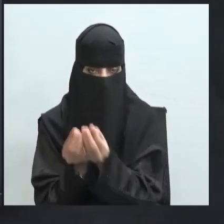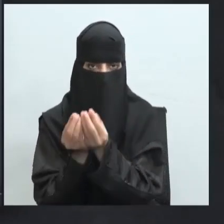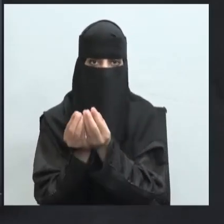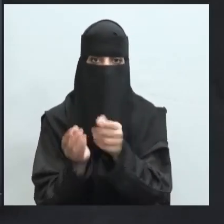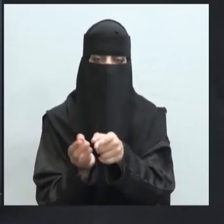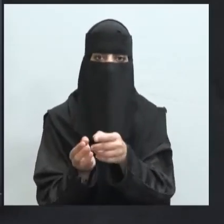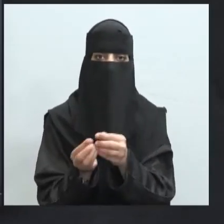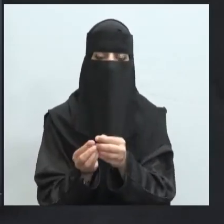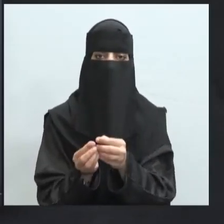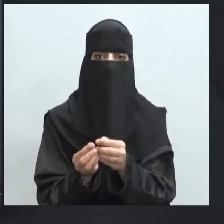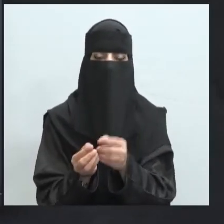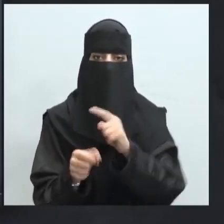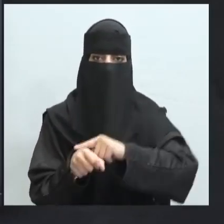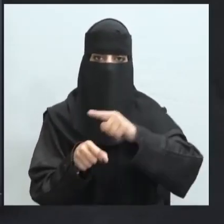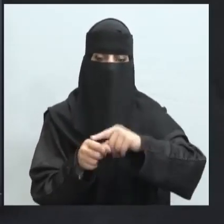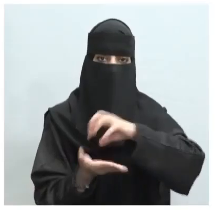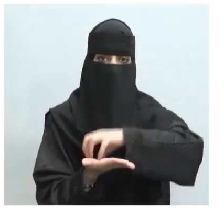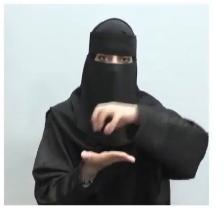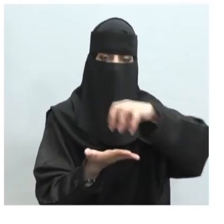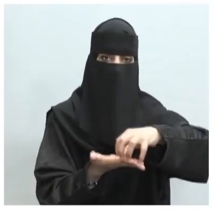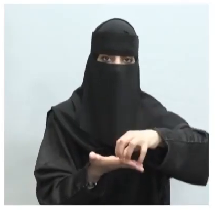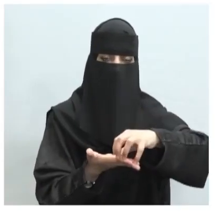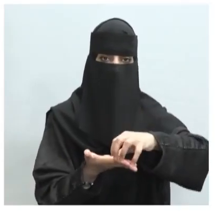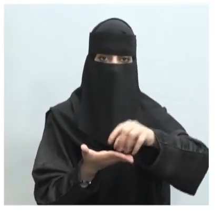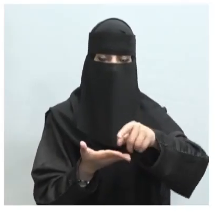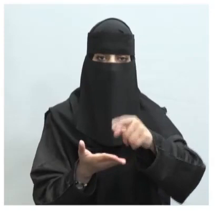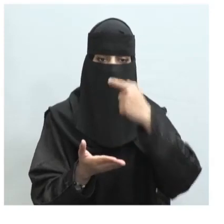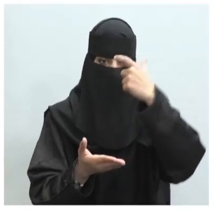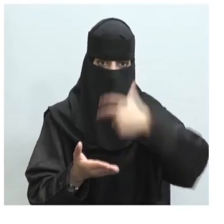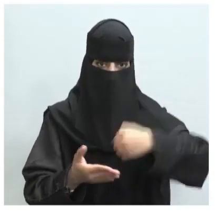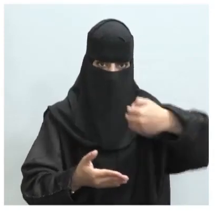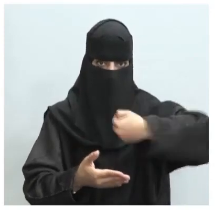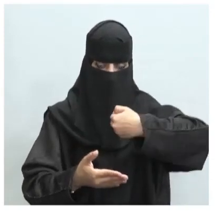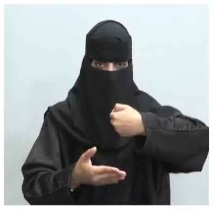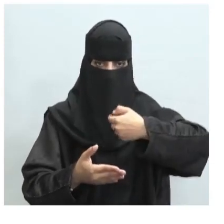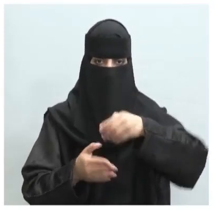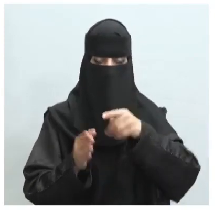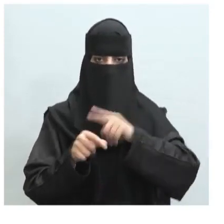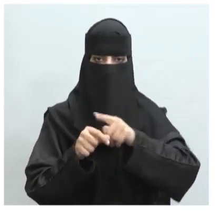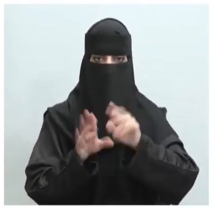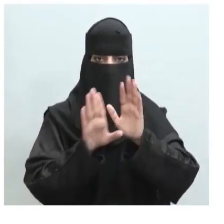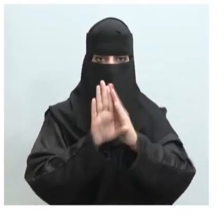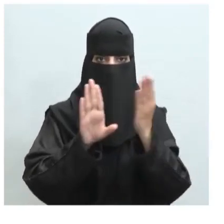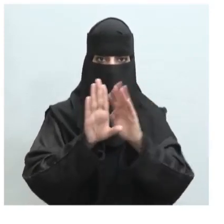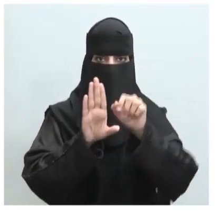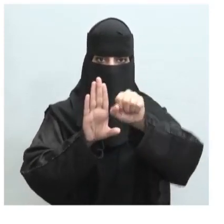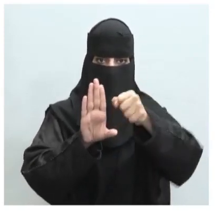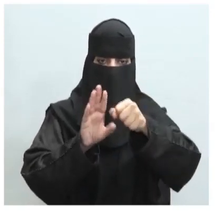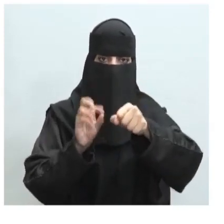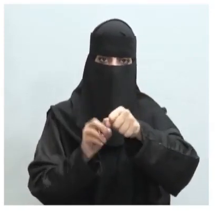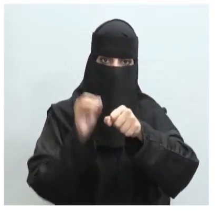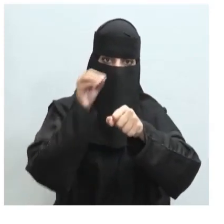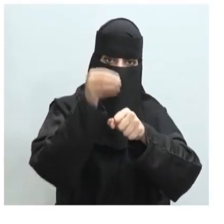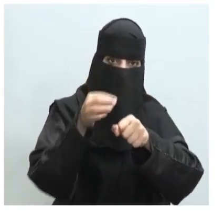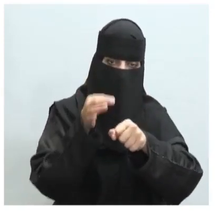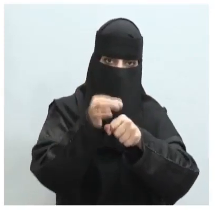الشحنات انتقلت بها عبر ذلك الشخص الى مقبض الباب وبالتالي سببت هذه